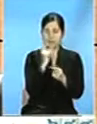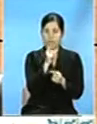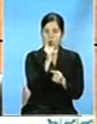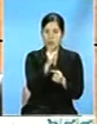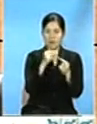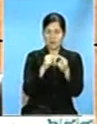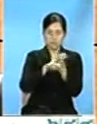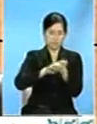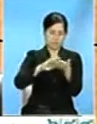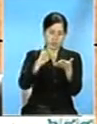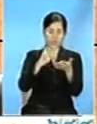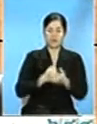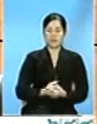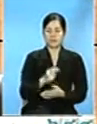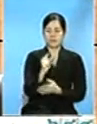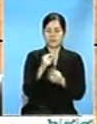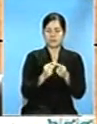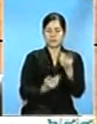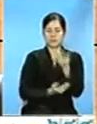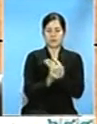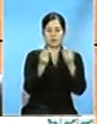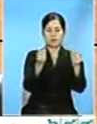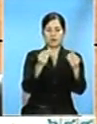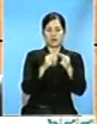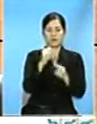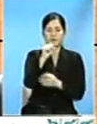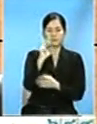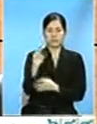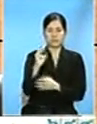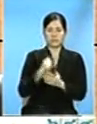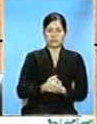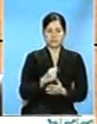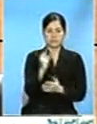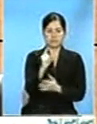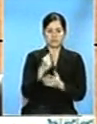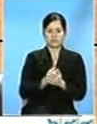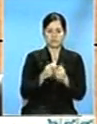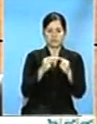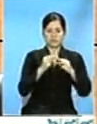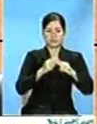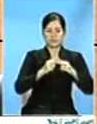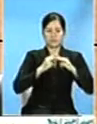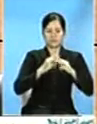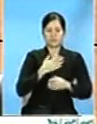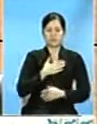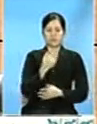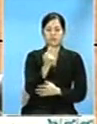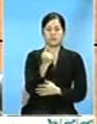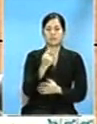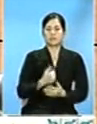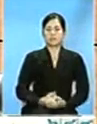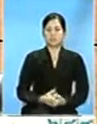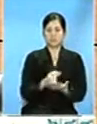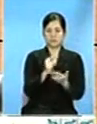านประธานครับต้องให้โอกาสท่านสว.ท่านไม่มีพวกครับท่านมาคนเดียวครับขอร้องนะครับเขาอยู่ในประเด็